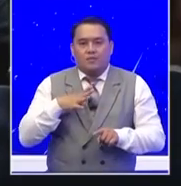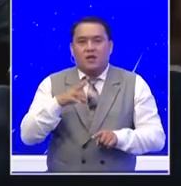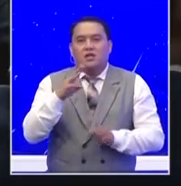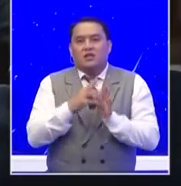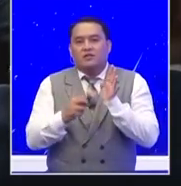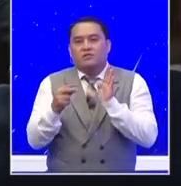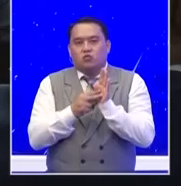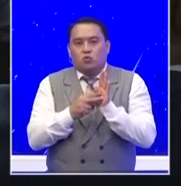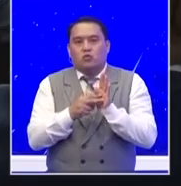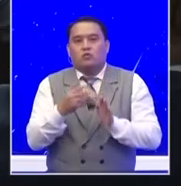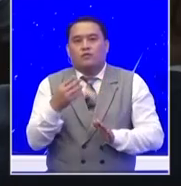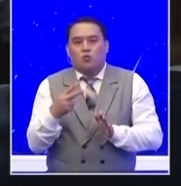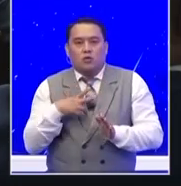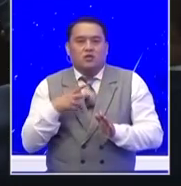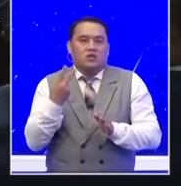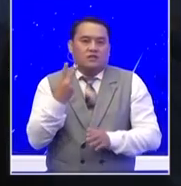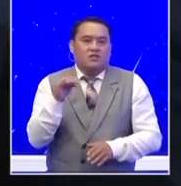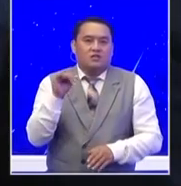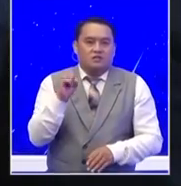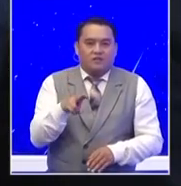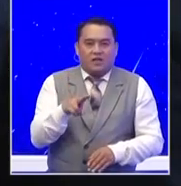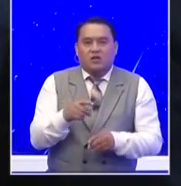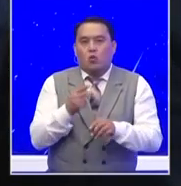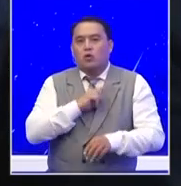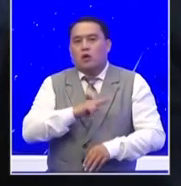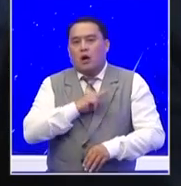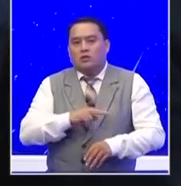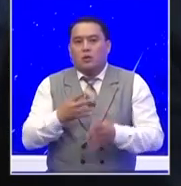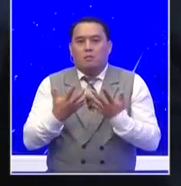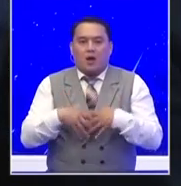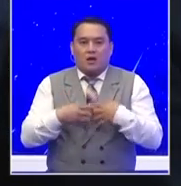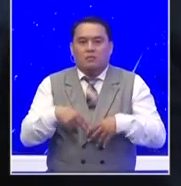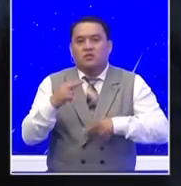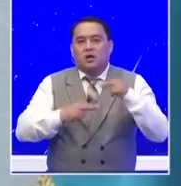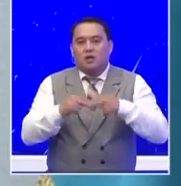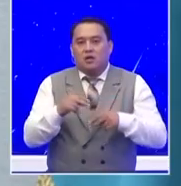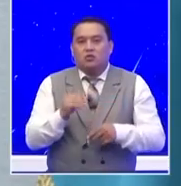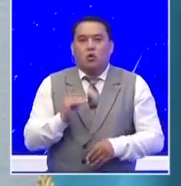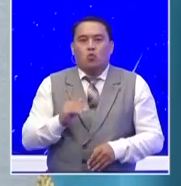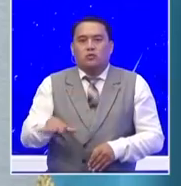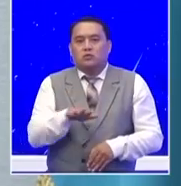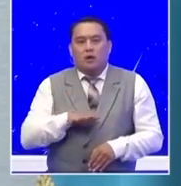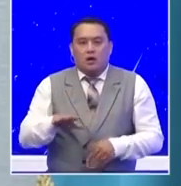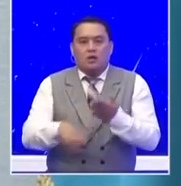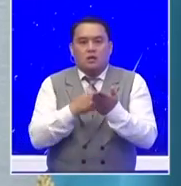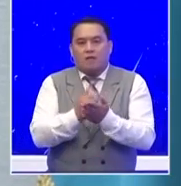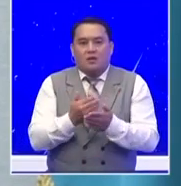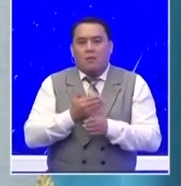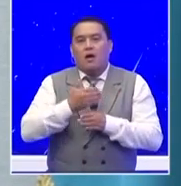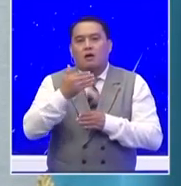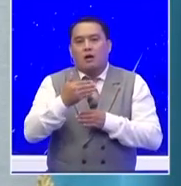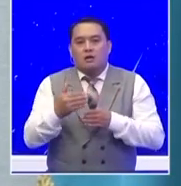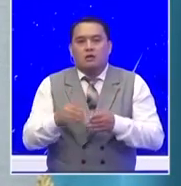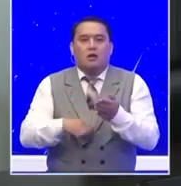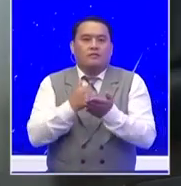С 1998 года по 2012 годы проработал механиком строительного участка, а позднее главным